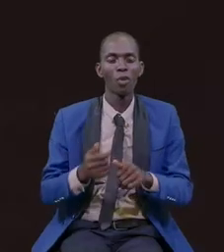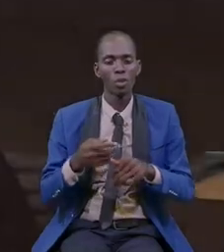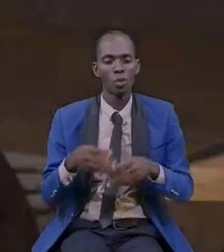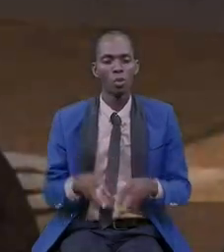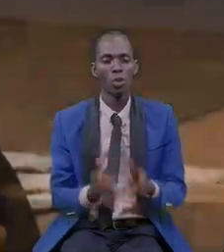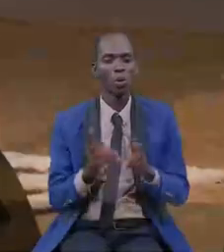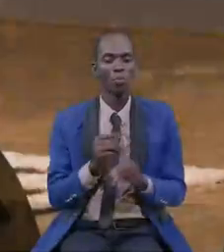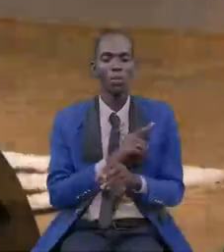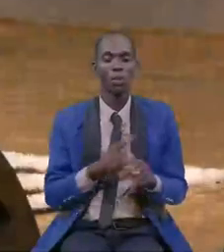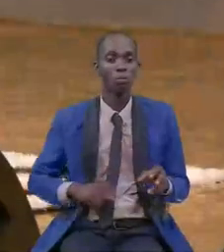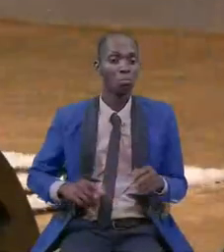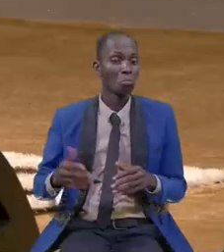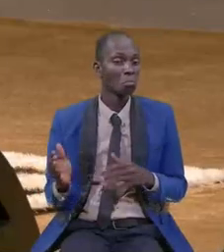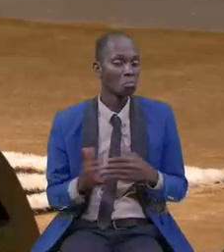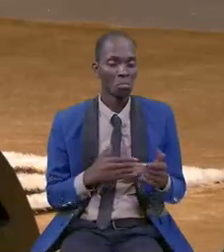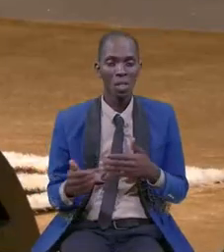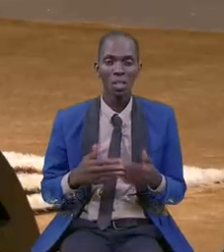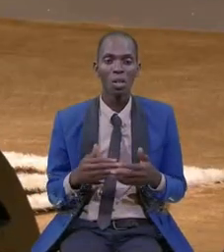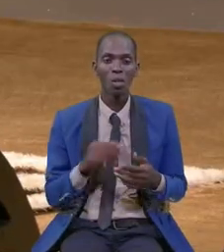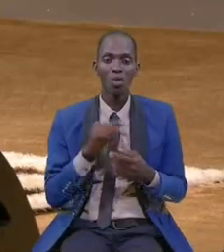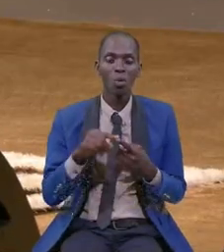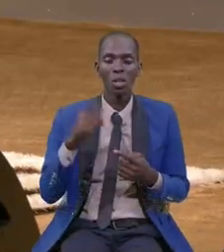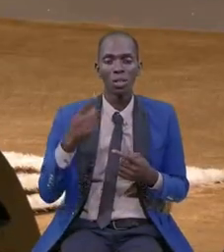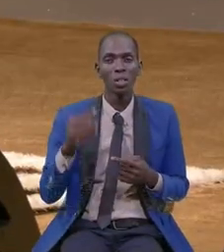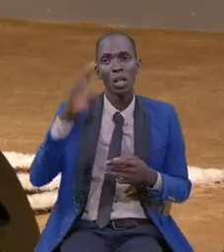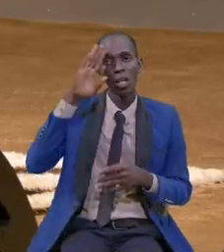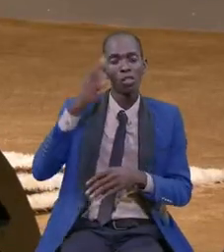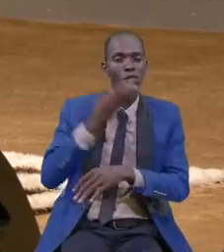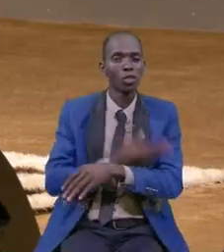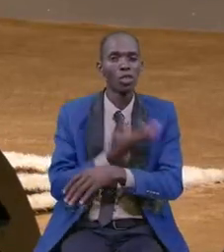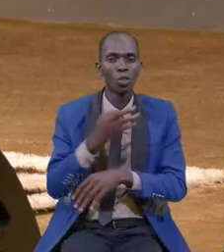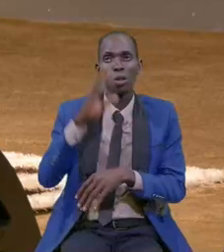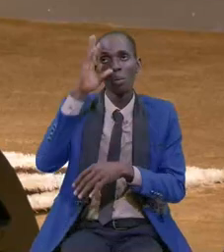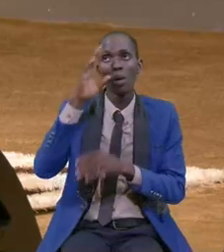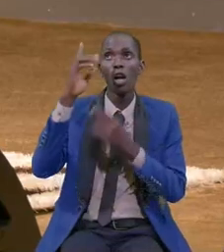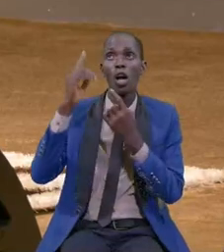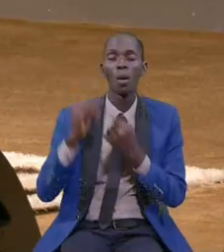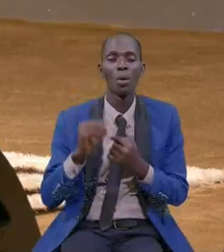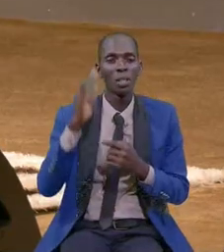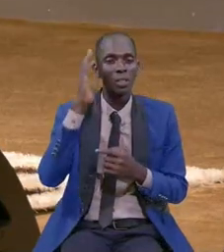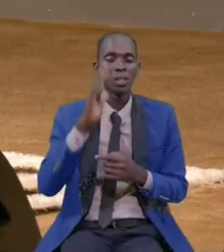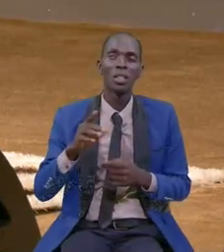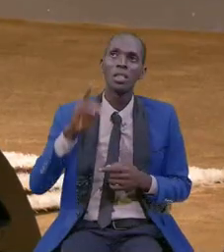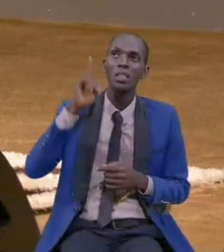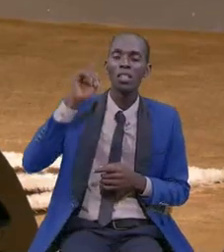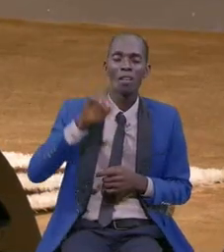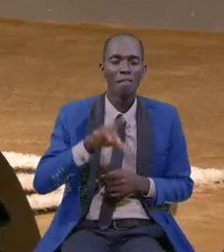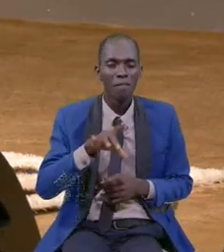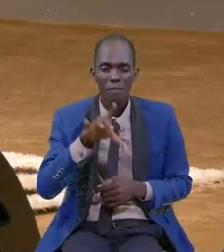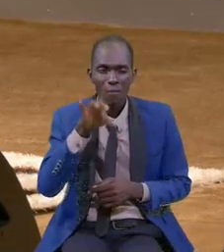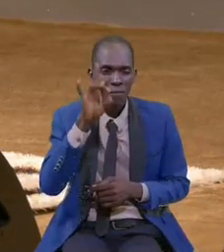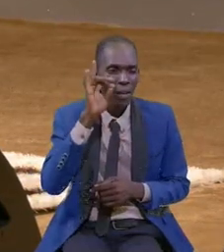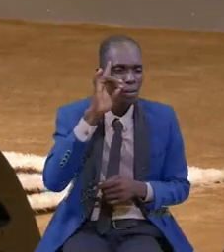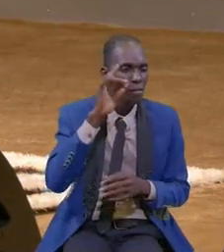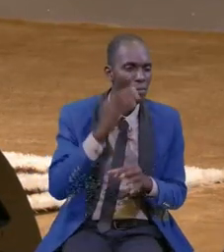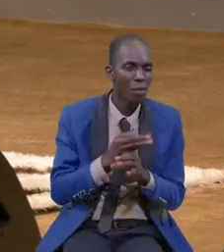de l'Éternel lorsque le Fils de l'homme viendra trouvera-t-il la foi sur la terre